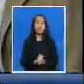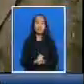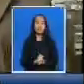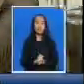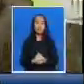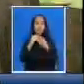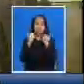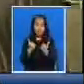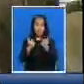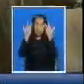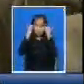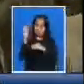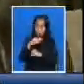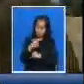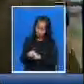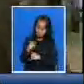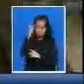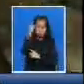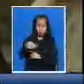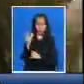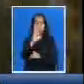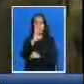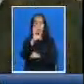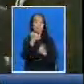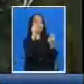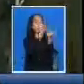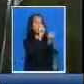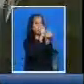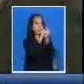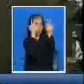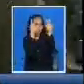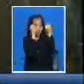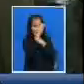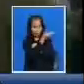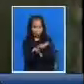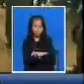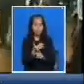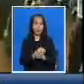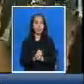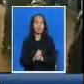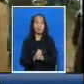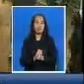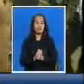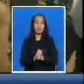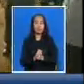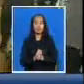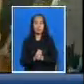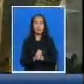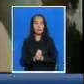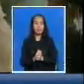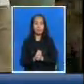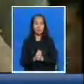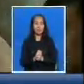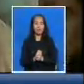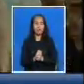ของเราก็มาถึงแล้วนะครับแต่ไม่ใช่โคพันกำแพงแสนนะครับนี่ครับท่านนายก ใช่ใช่ครับ